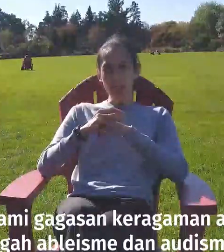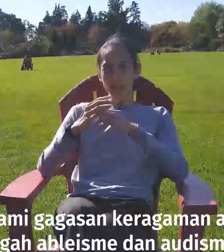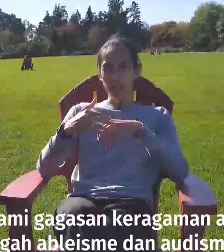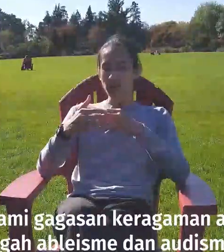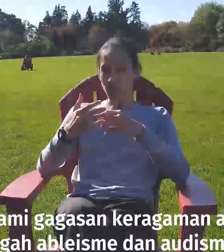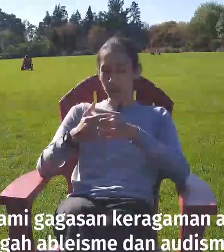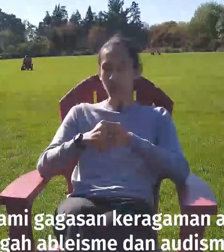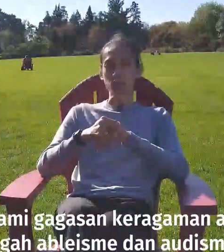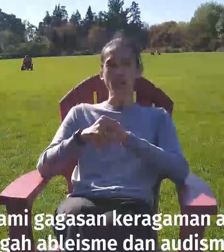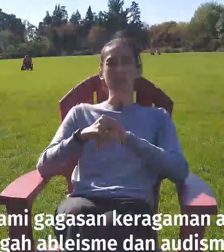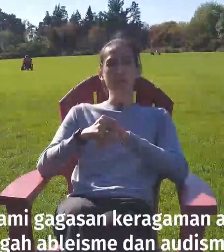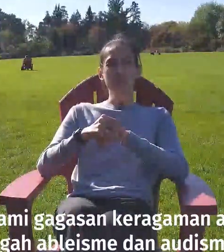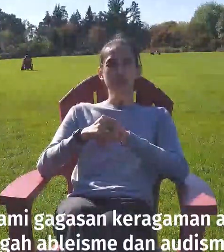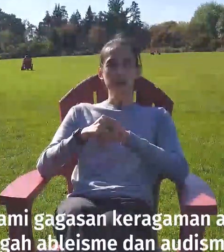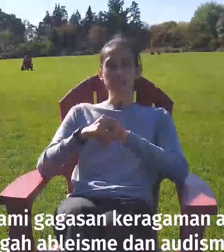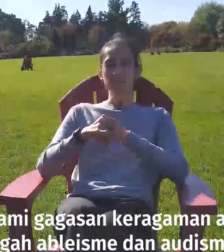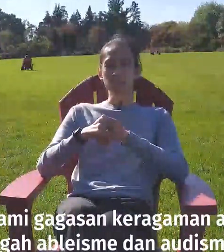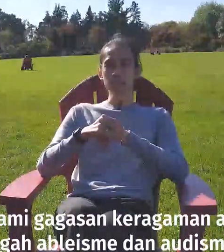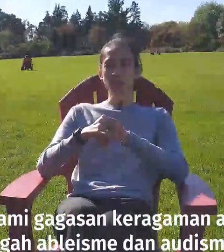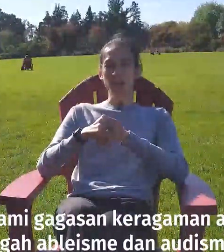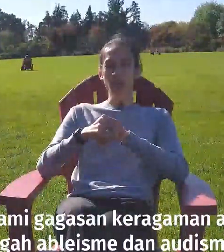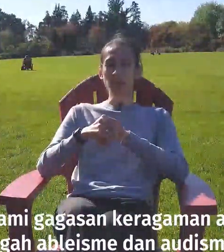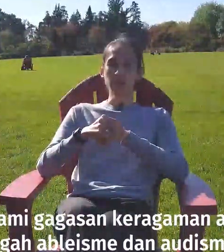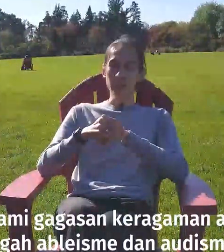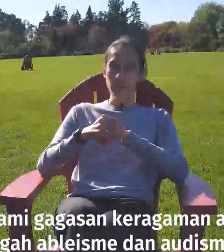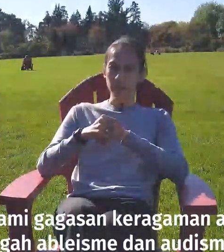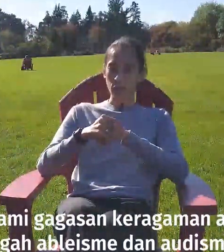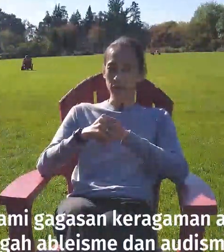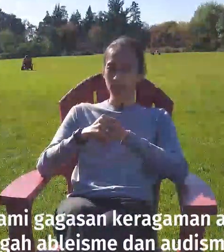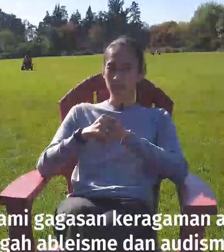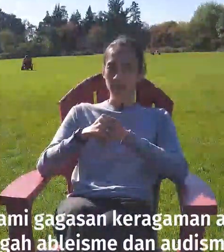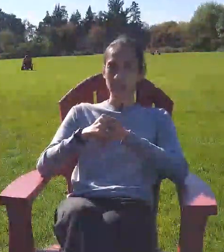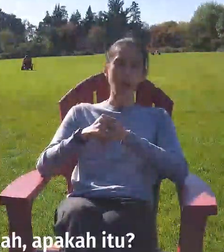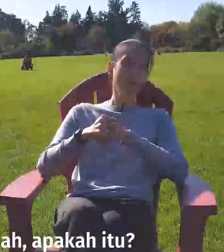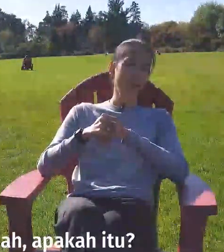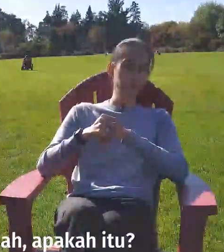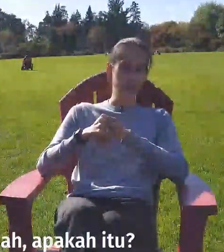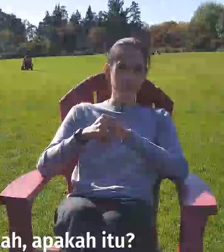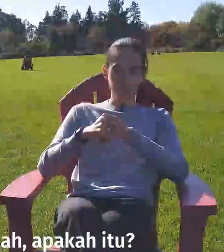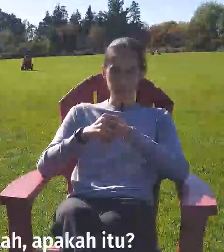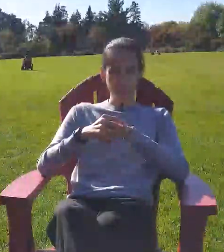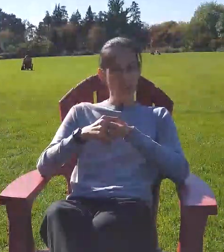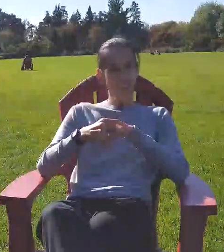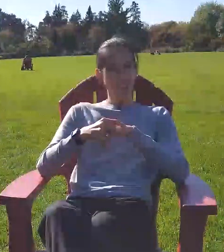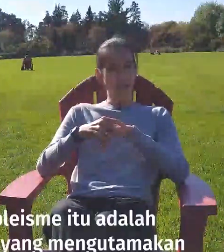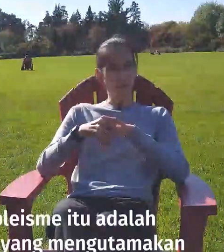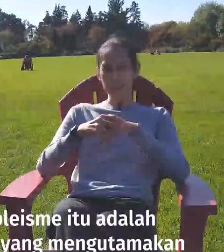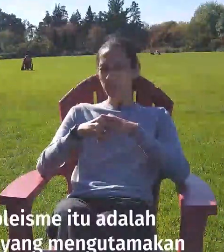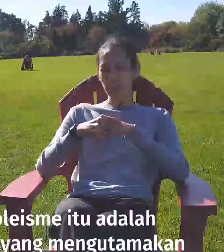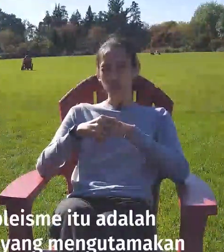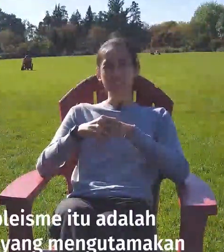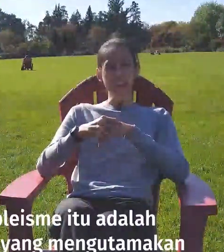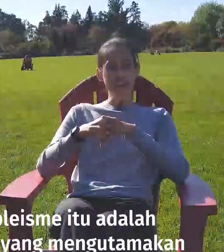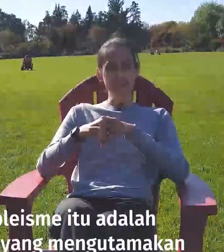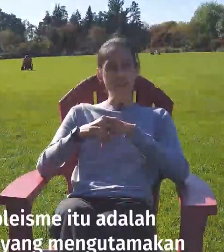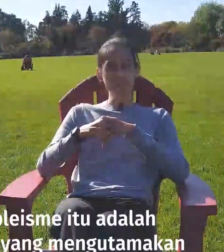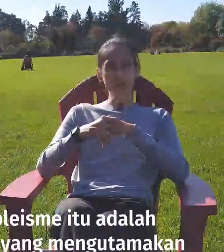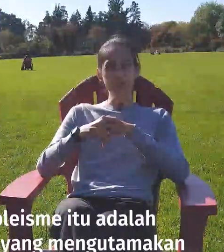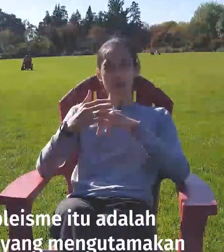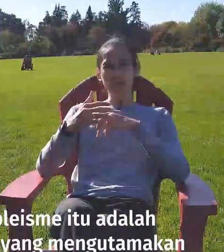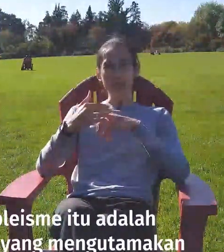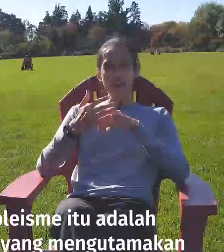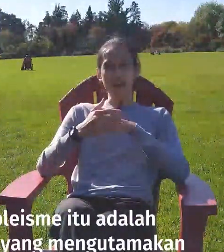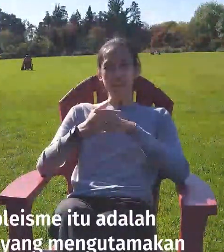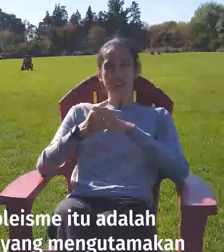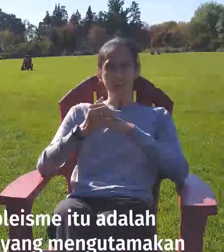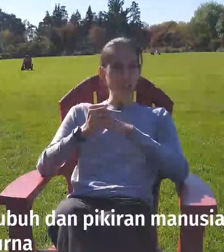memahami gagasan keragaman aural kita bisa mencegah ebelisme dan audisme Nah apakah itu Nah ebelisme itu adalah sistem